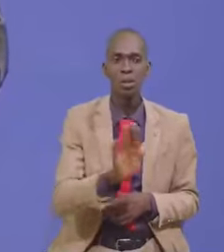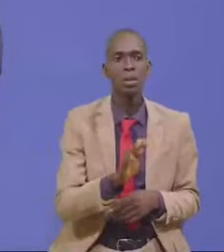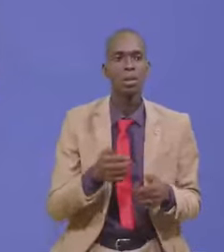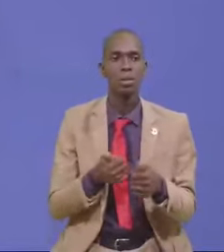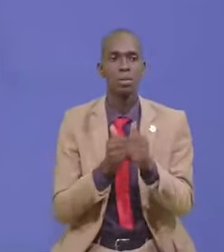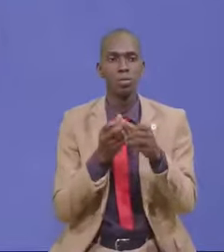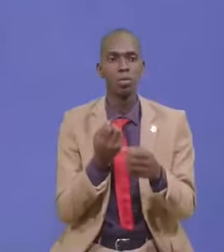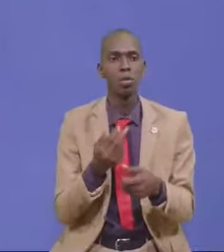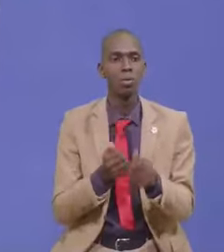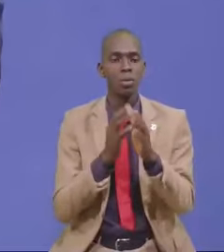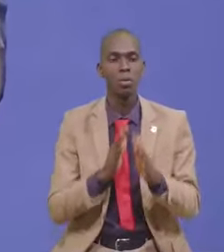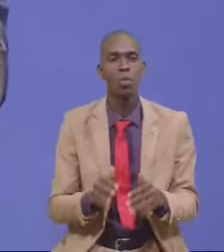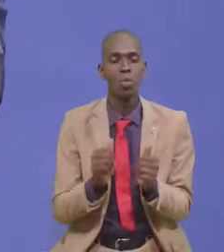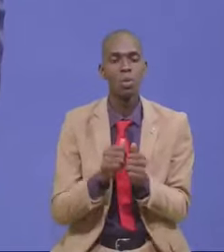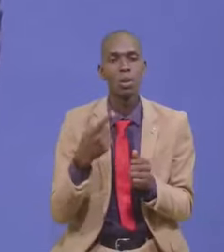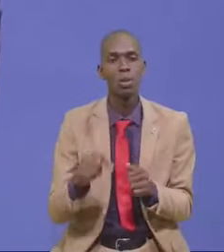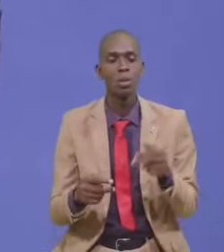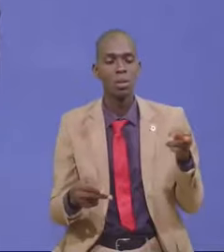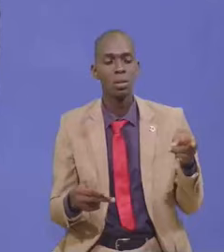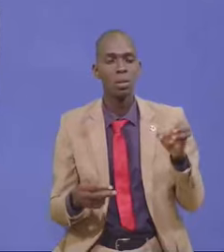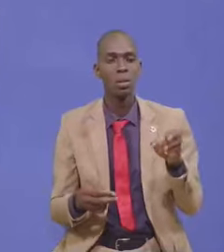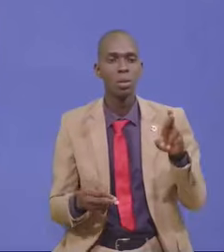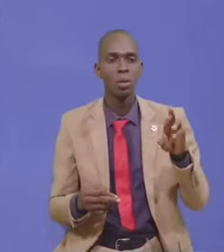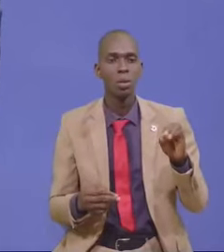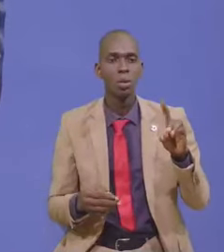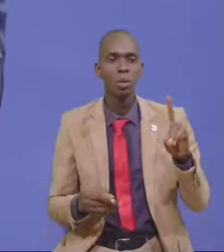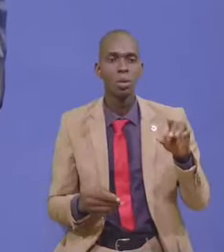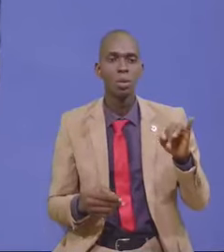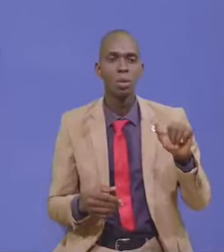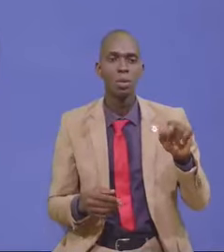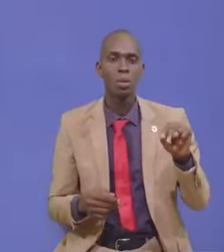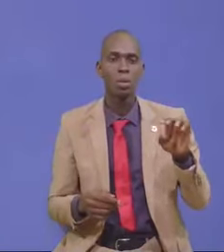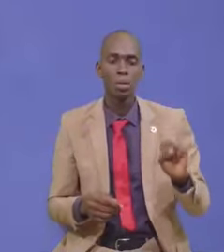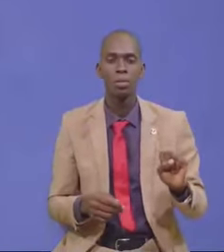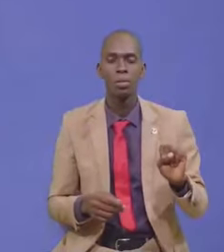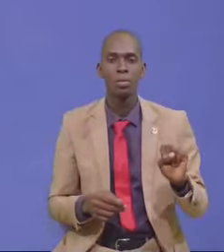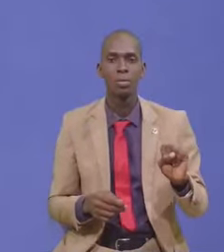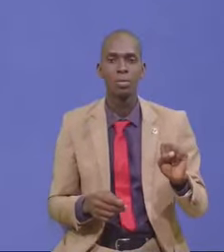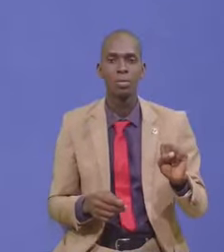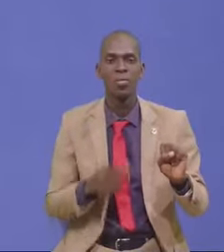Ils envoyaient auprès de lui leurs disciples avec les Hérodiens.